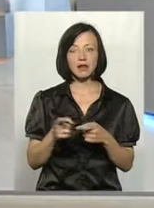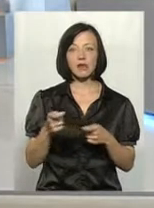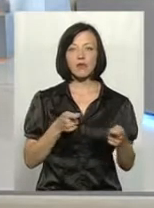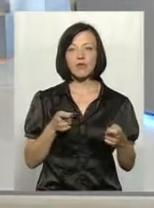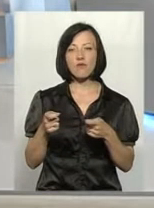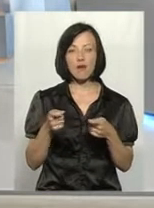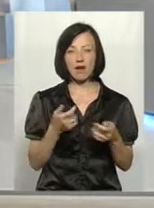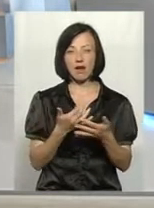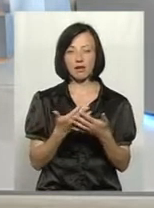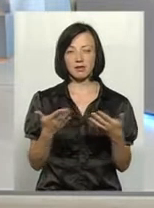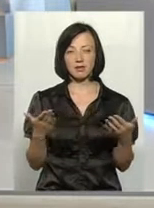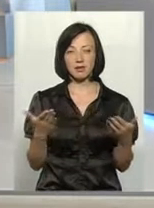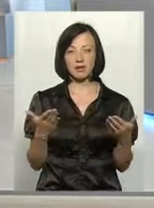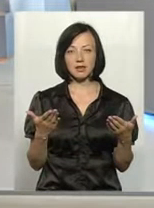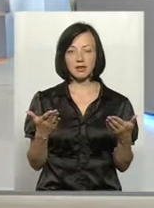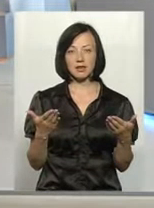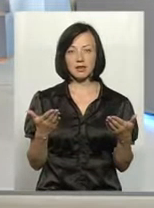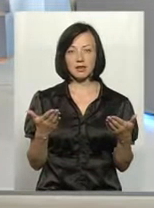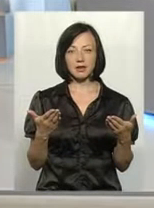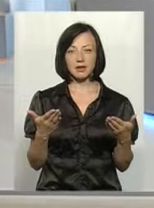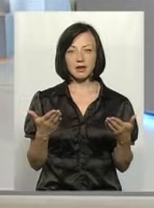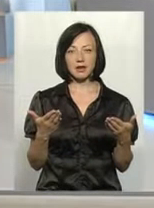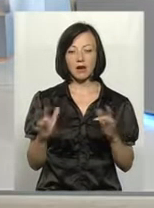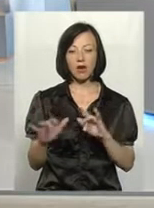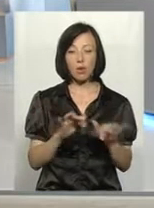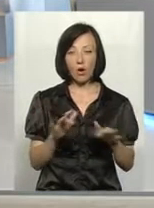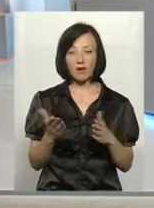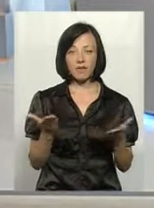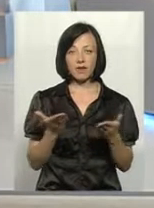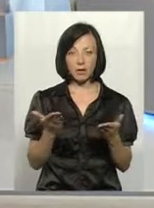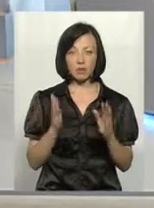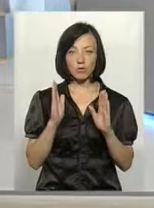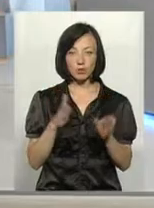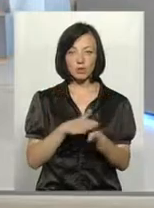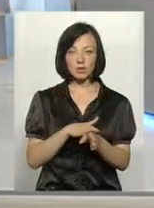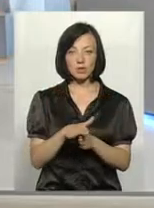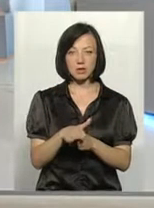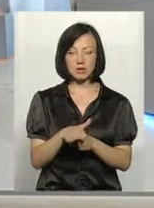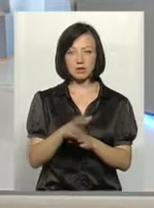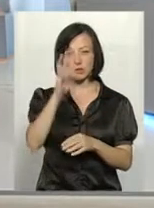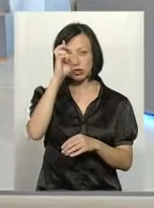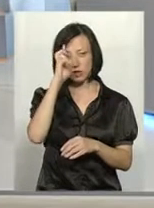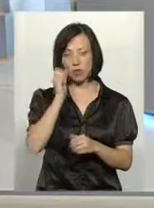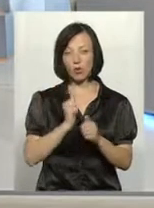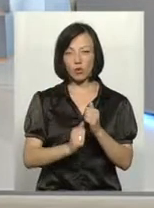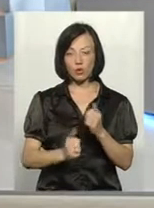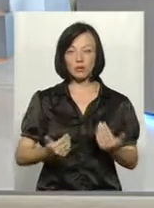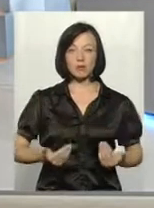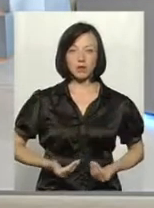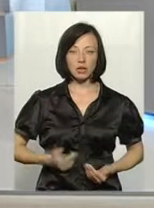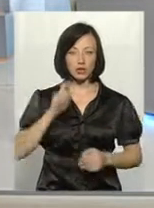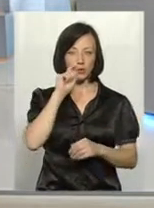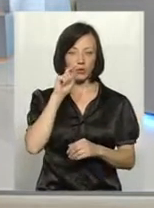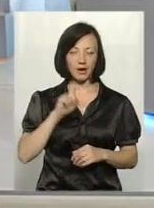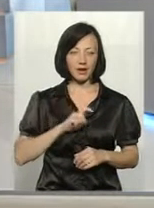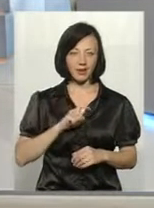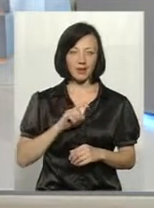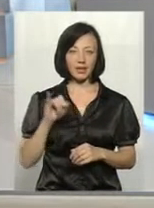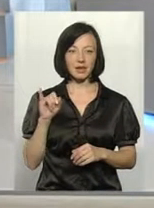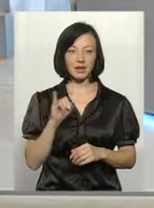регулювань і тих кроків, які будуть здійснені в державі, кожен мешканець України